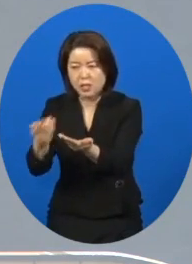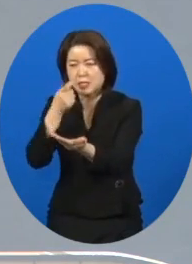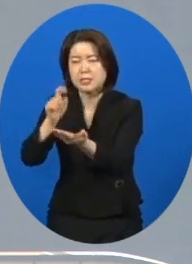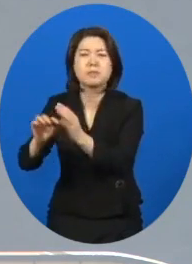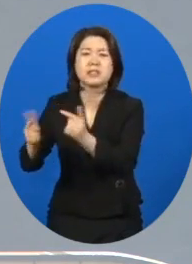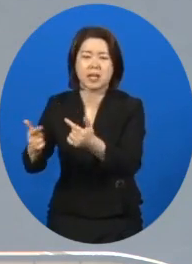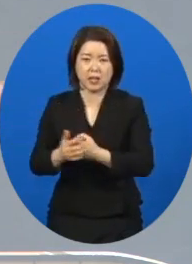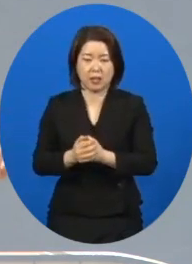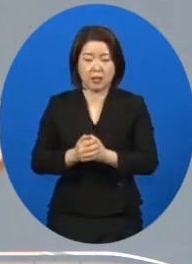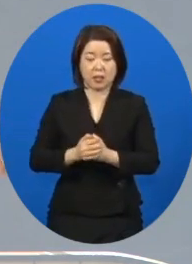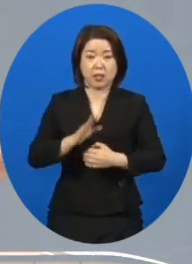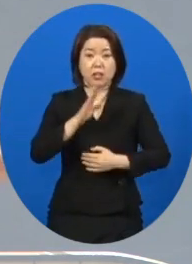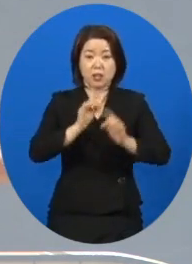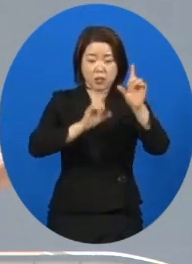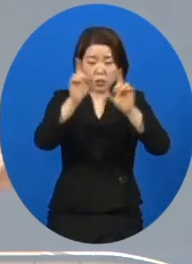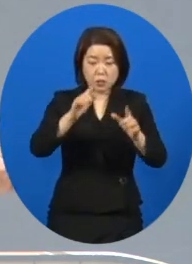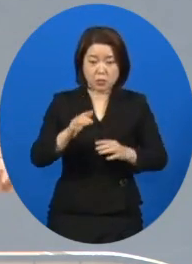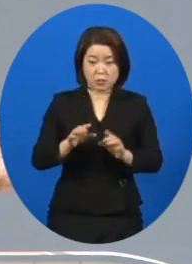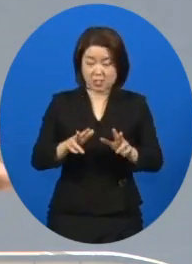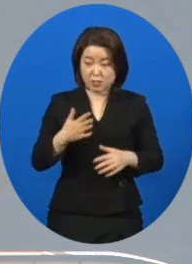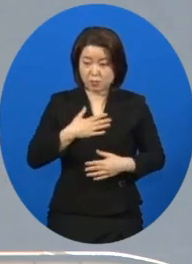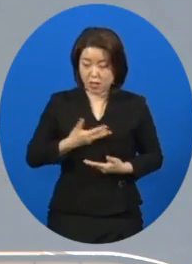현실적으로 내 것을 줘야 되는 거니까.